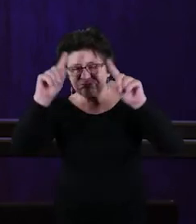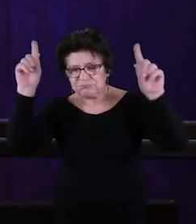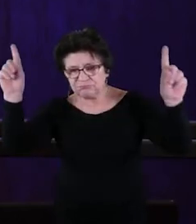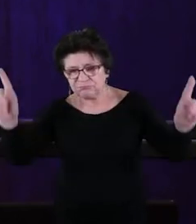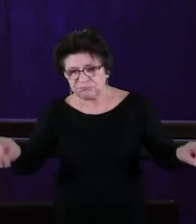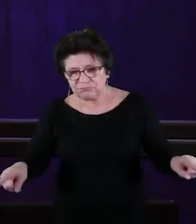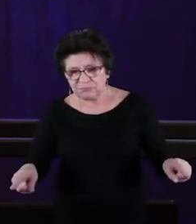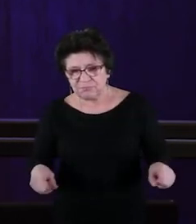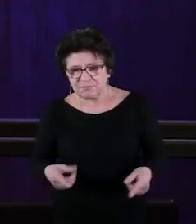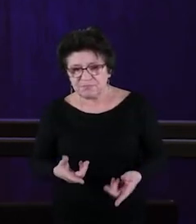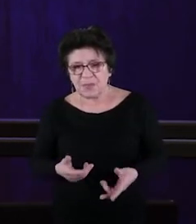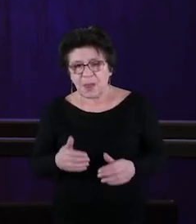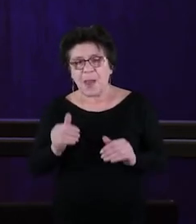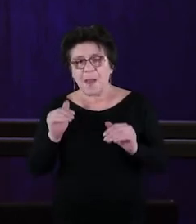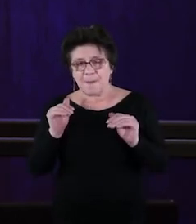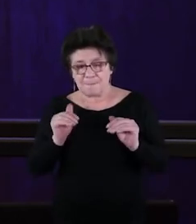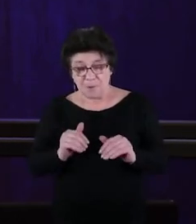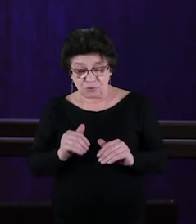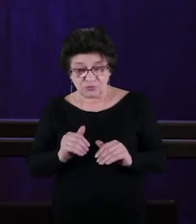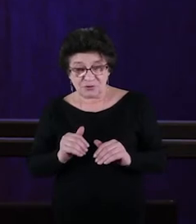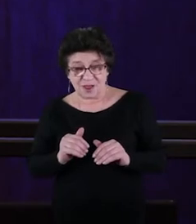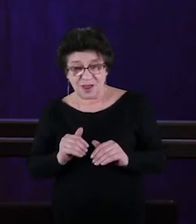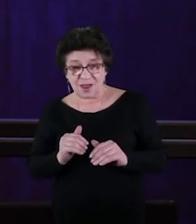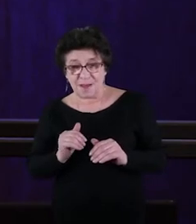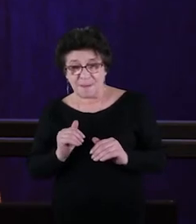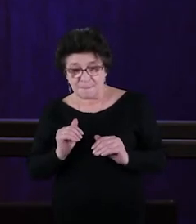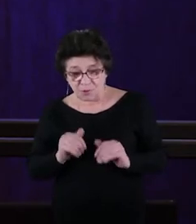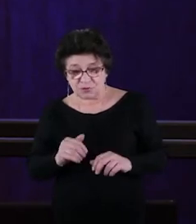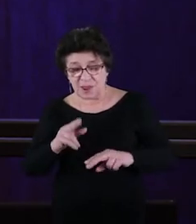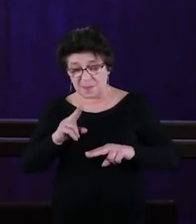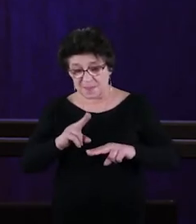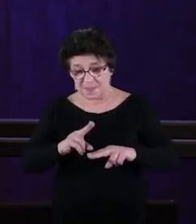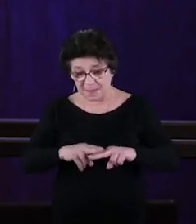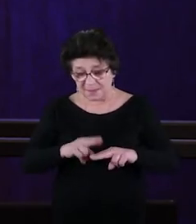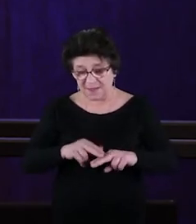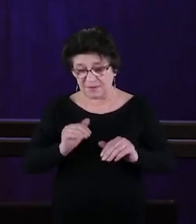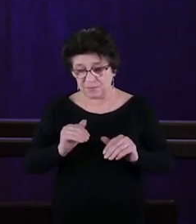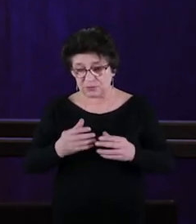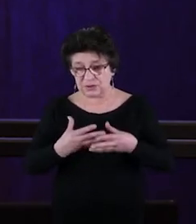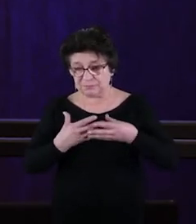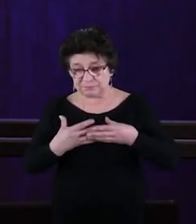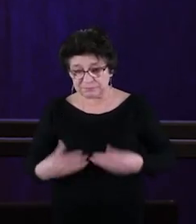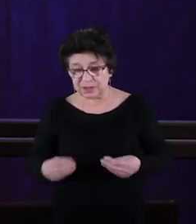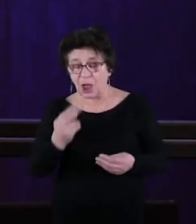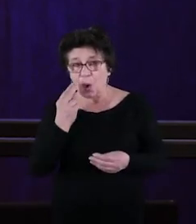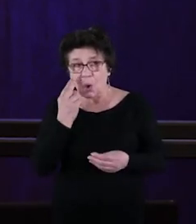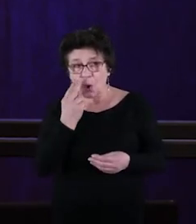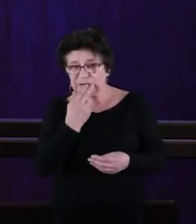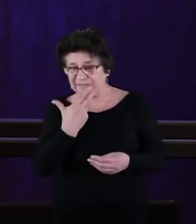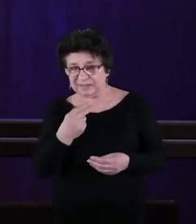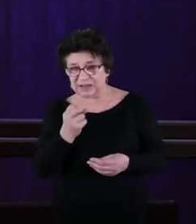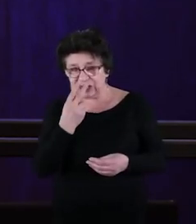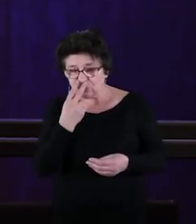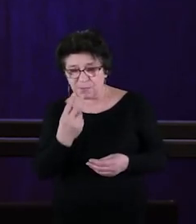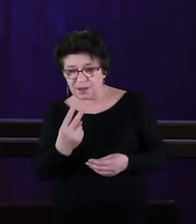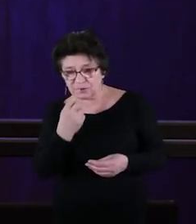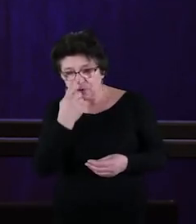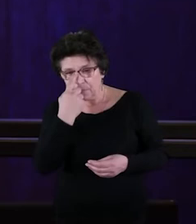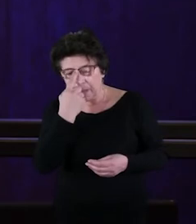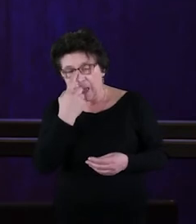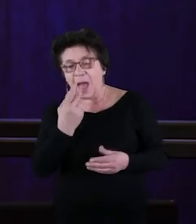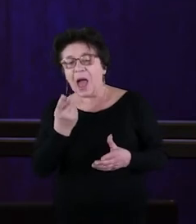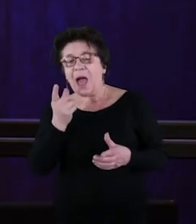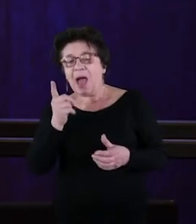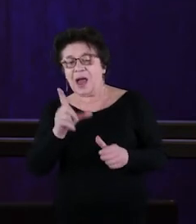jest takiego uszkodzenia raczej można je zrobić tak naprawić tak by nasze oko tego nie zauważyło ale